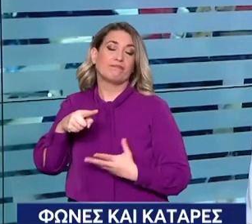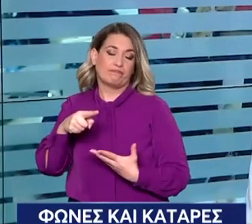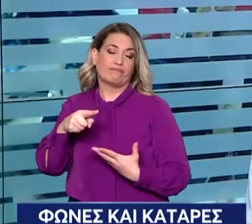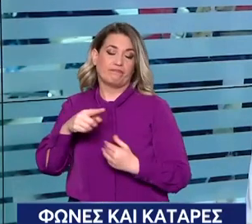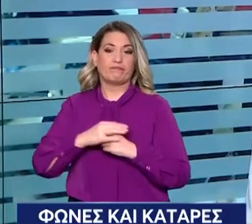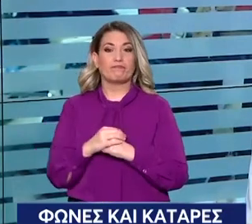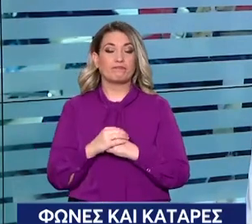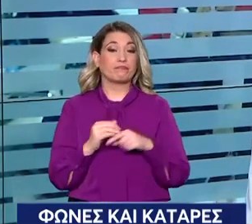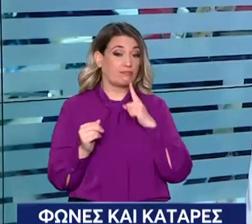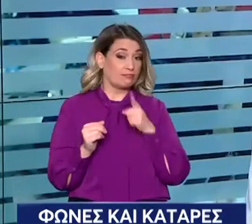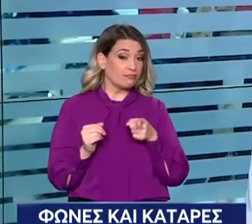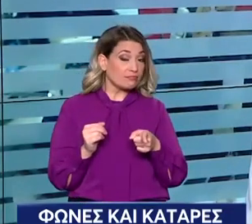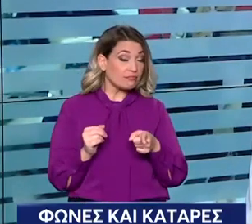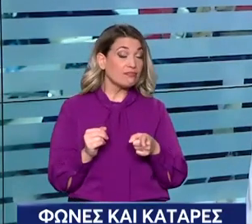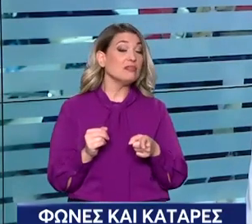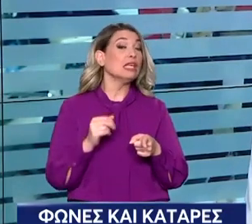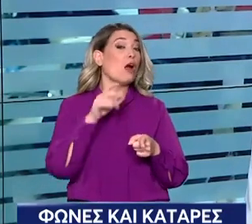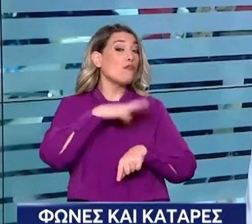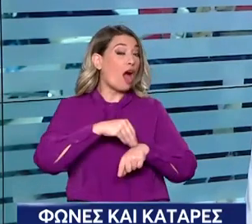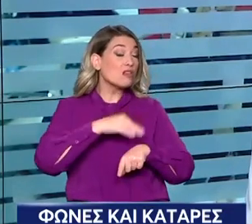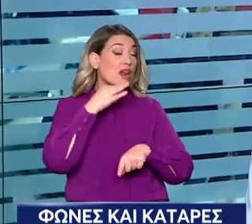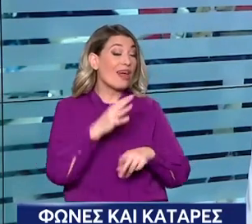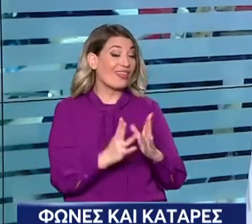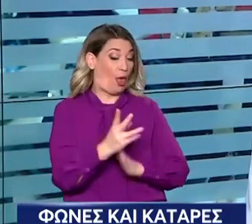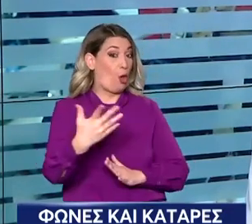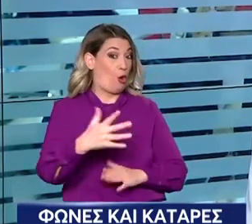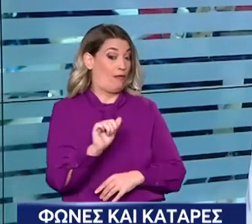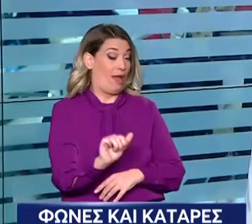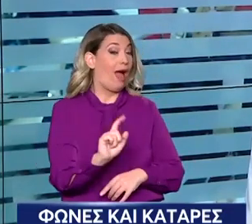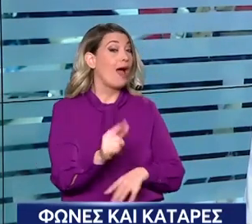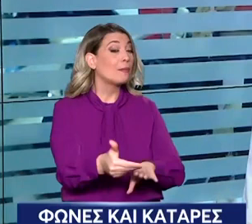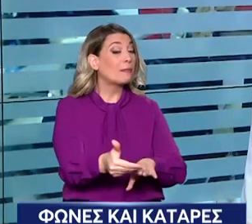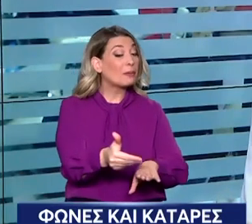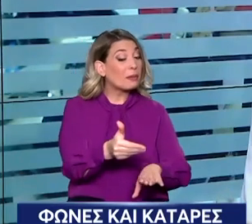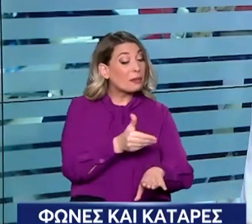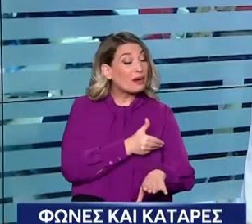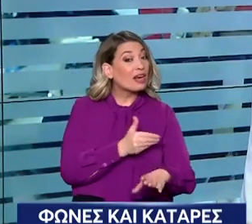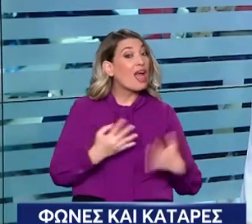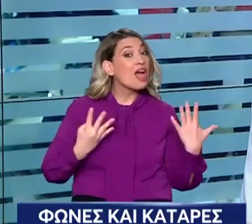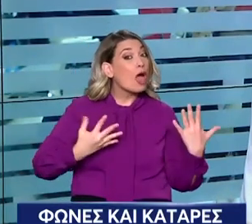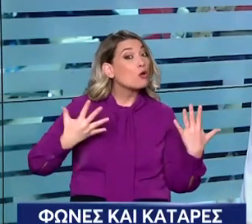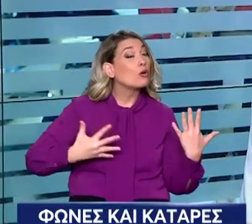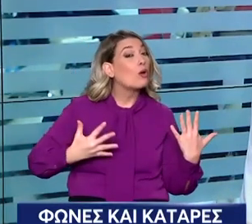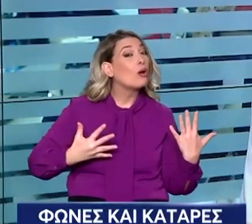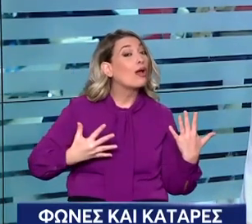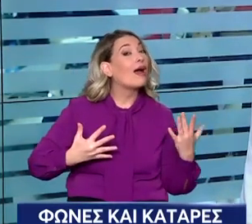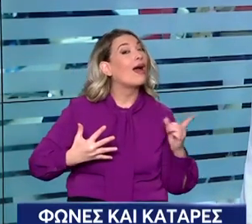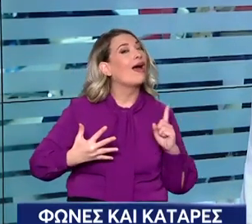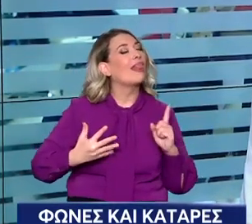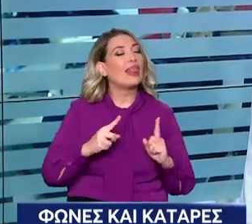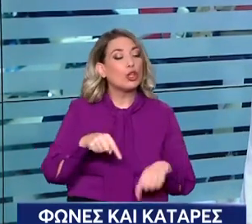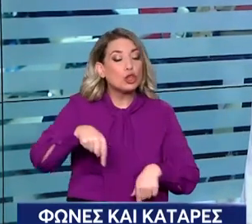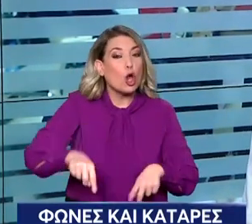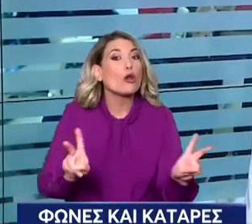ίσως και απ τα εννιά του χρόνια έτσι γιατί πρέπει να το δούμε στο σύνολό του για να καταλάβουμε τι έχουν κάνει αυτοί οι άνθρωποι οι οποίοι